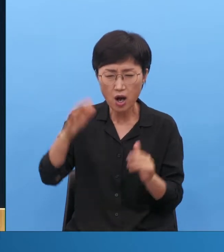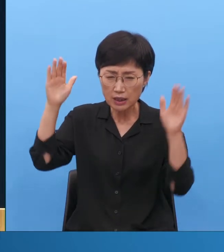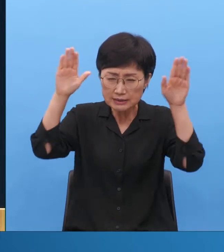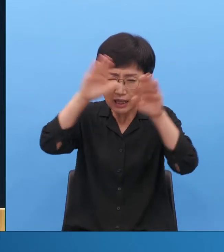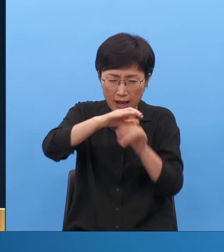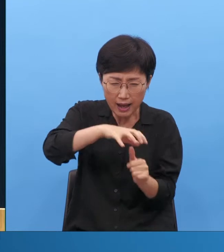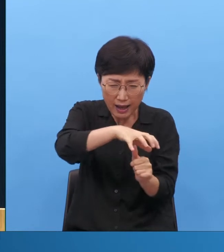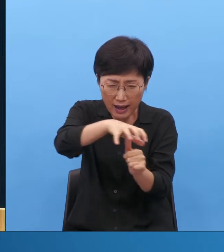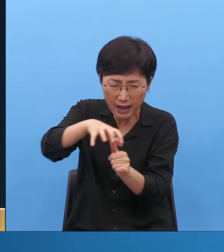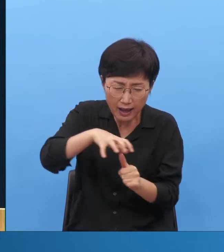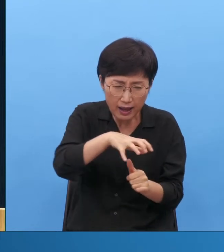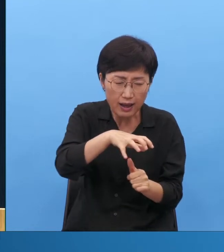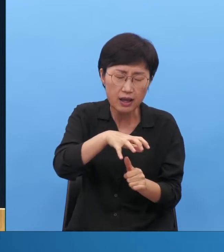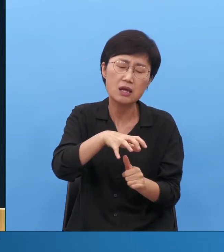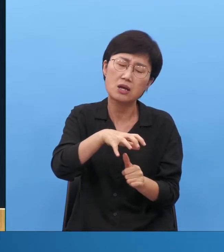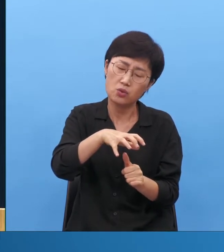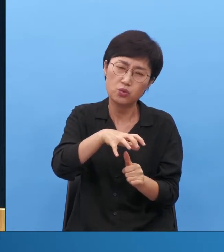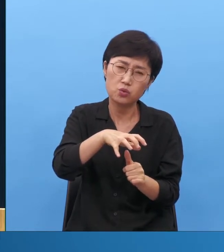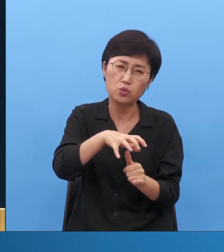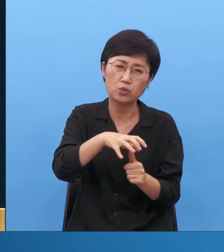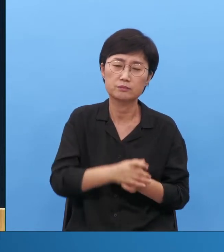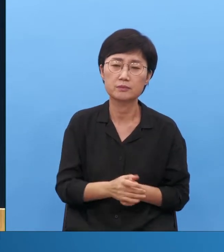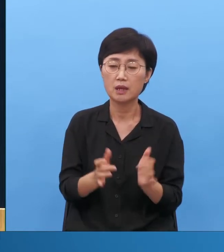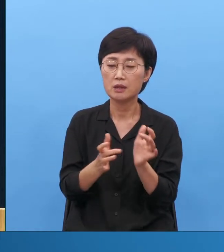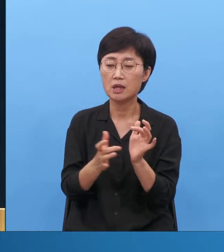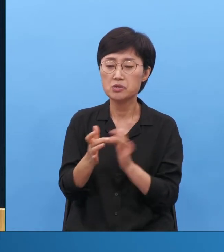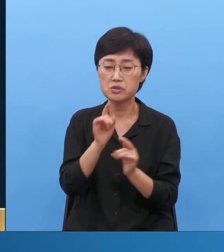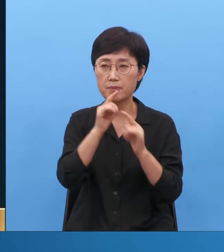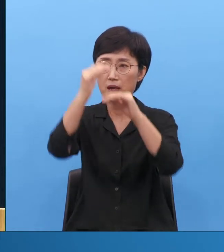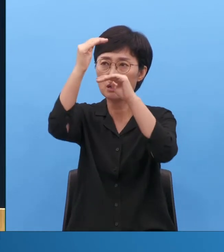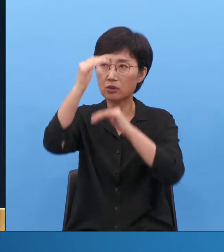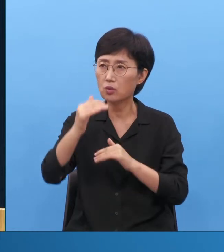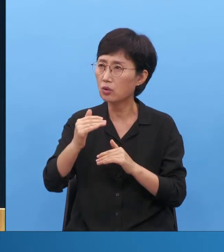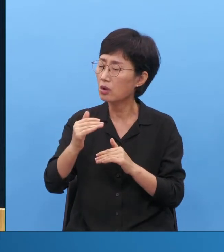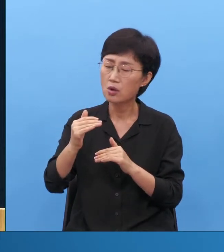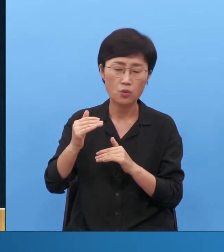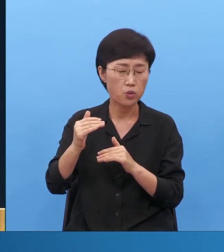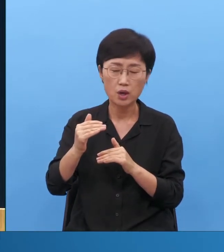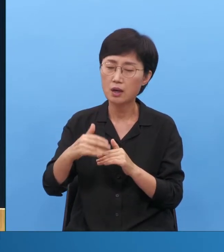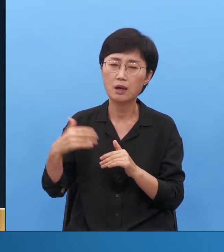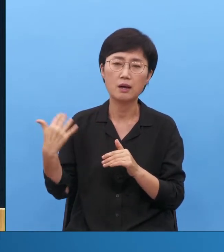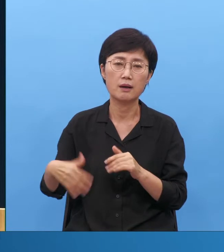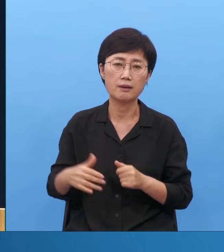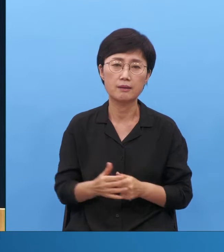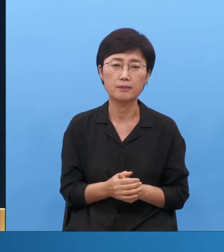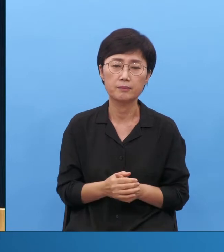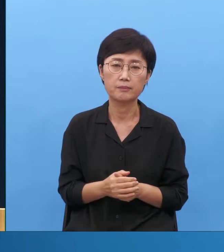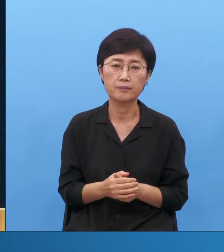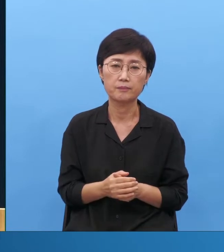darkness. 어마무시한 메시지가 나온 겁니다. This is a frightening message that is proclaimed. 그런데